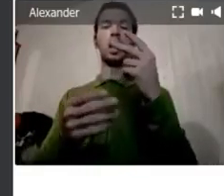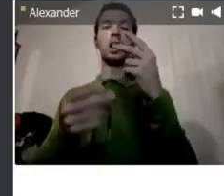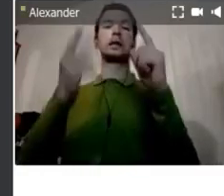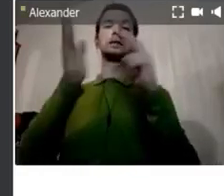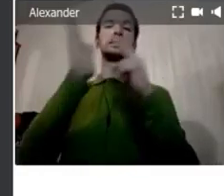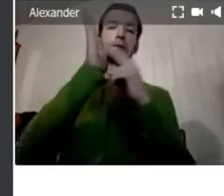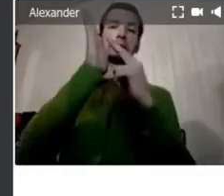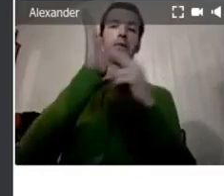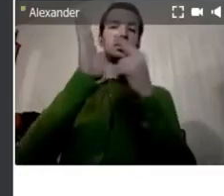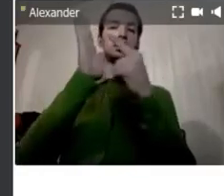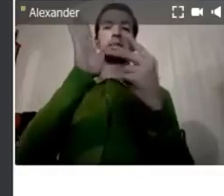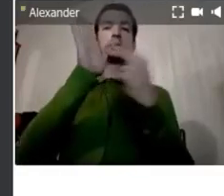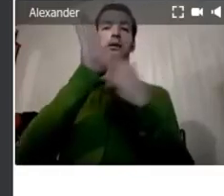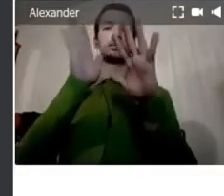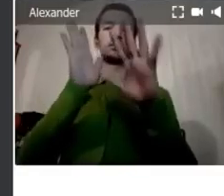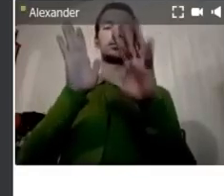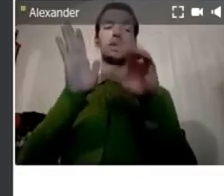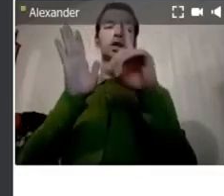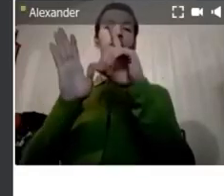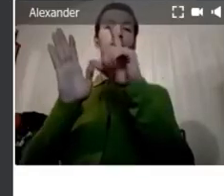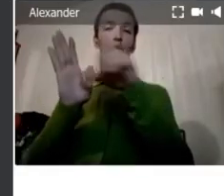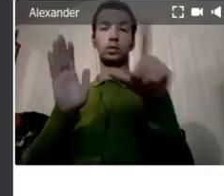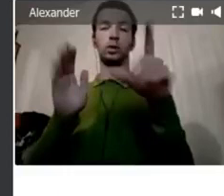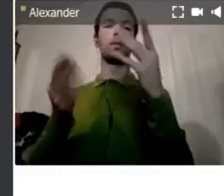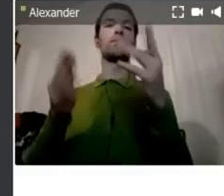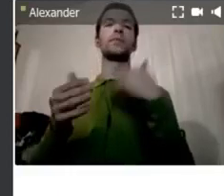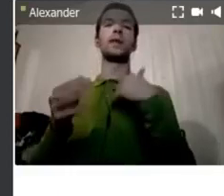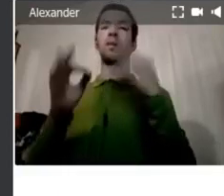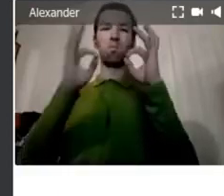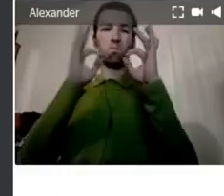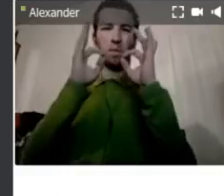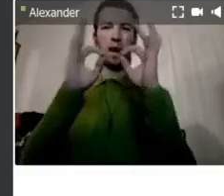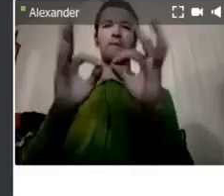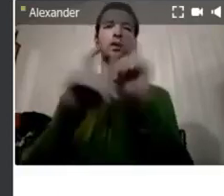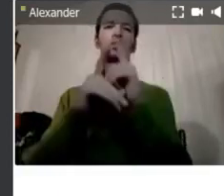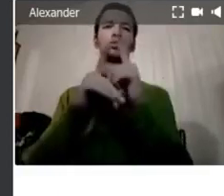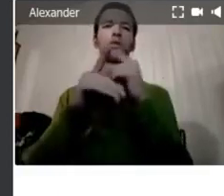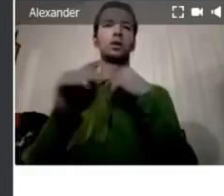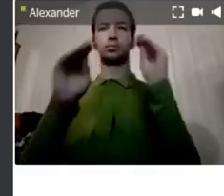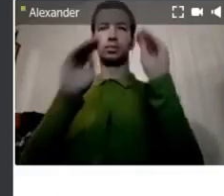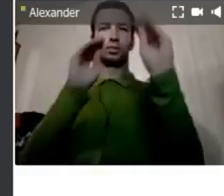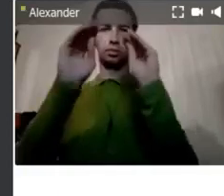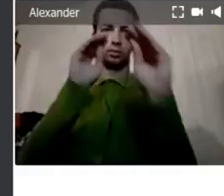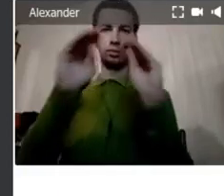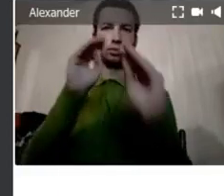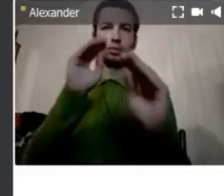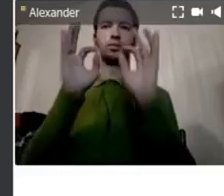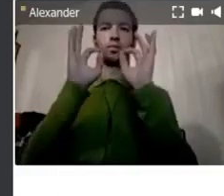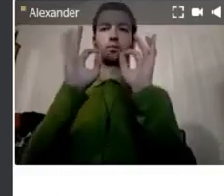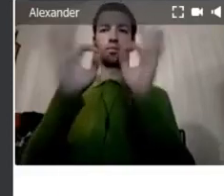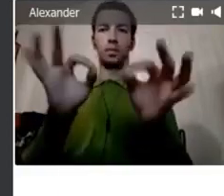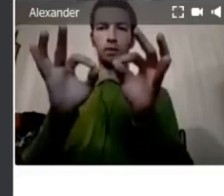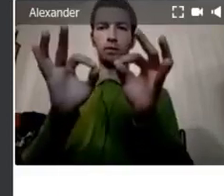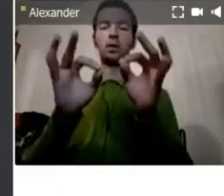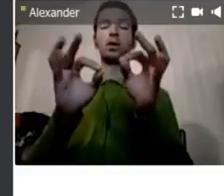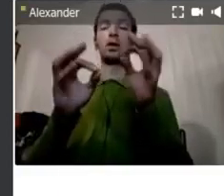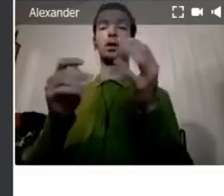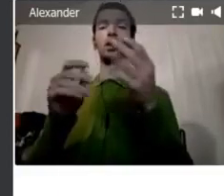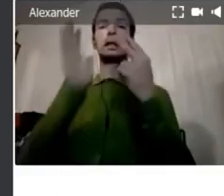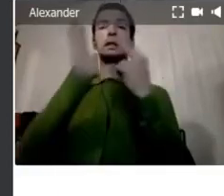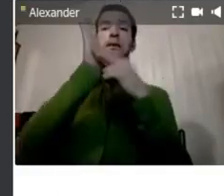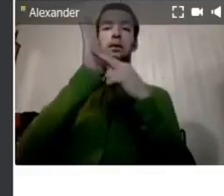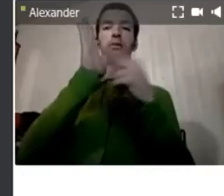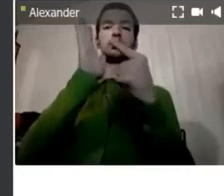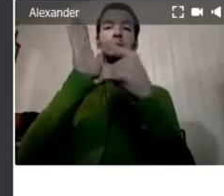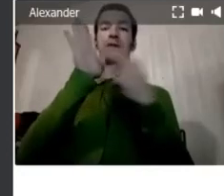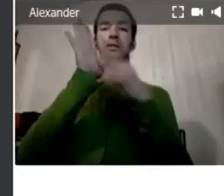лидерская карьера, самая интересная и важная, значимая возможность, которая здесь есть. 7-75 партнеров. То есть настраивайте сразу